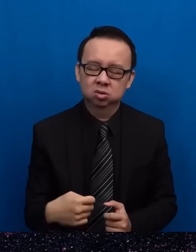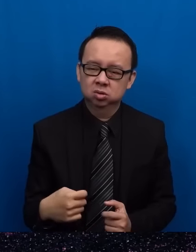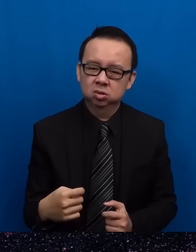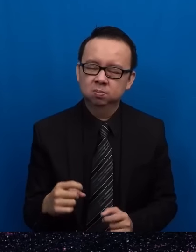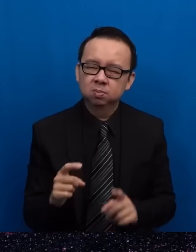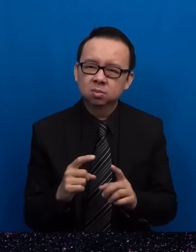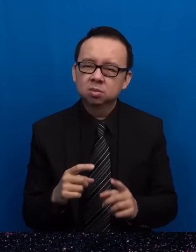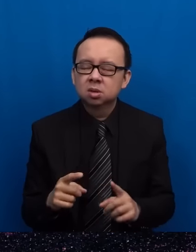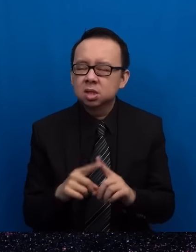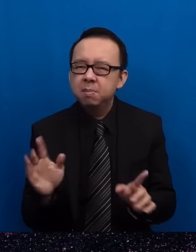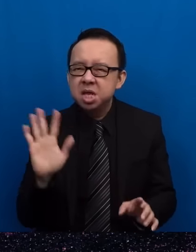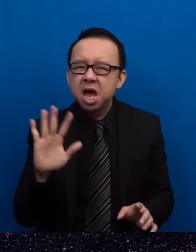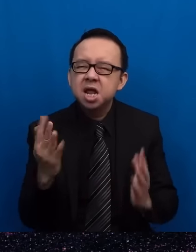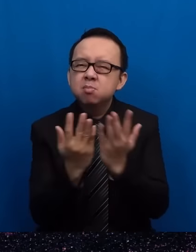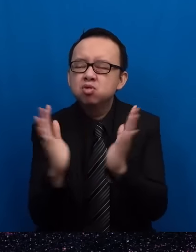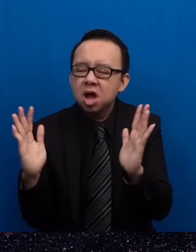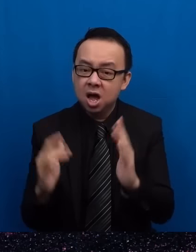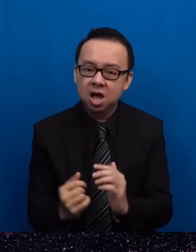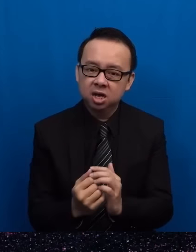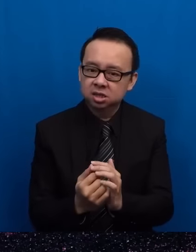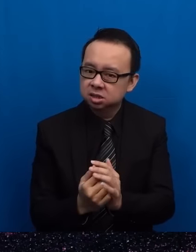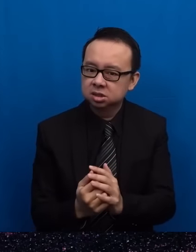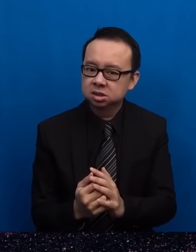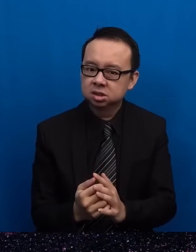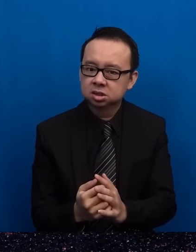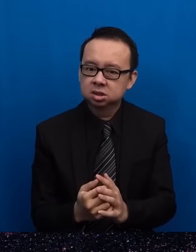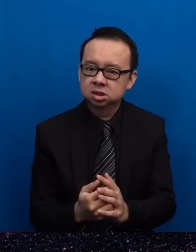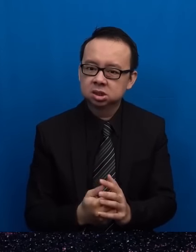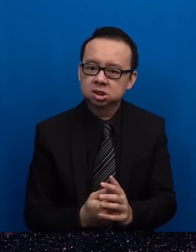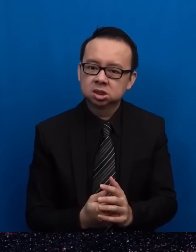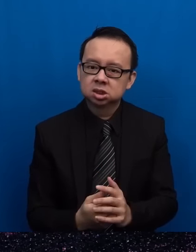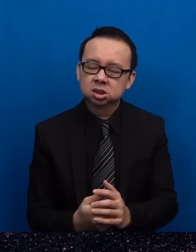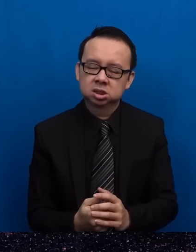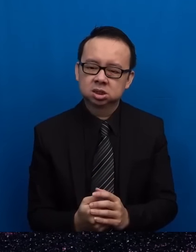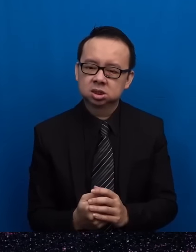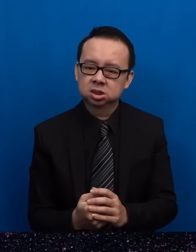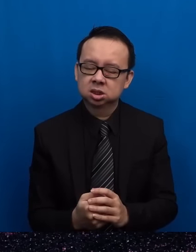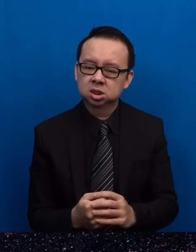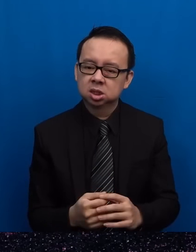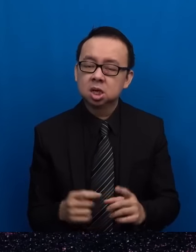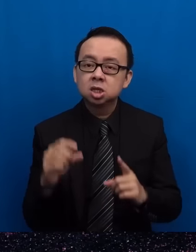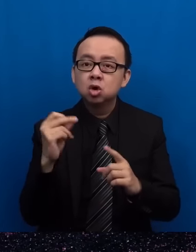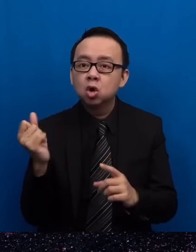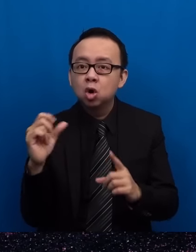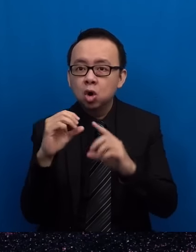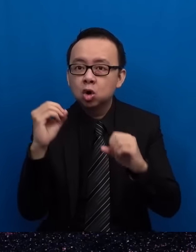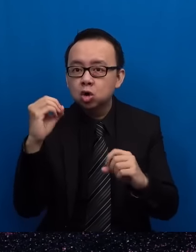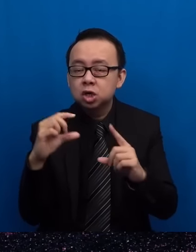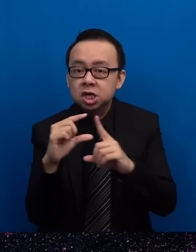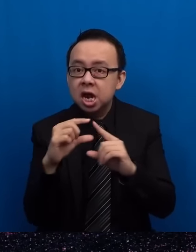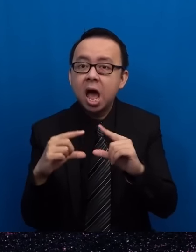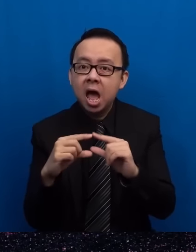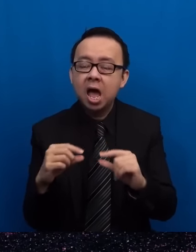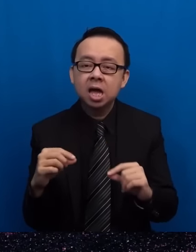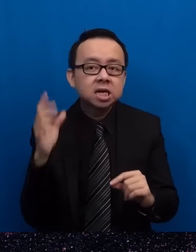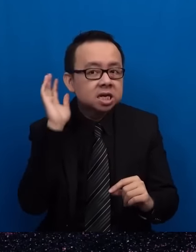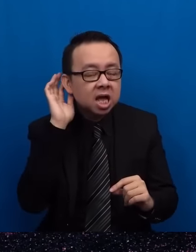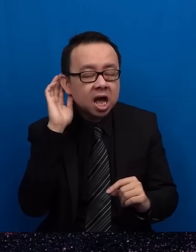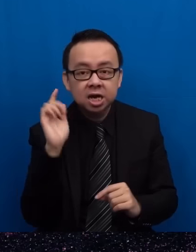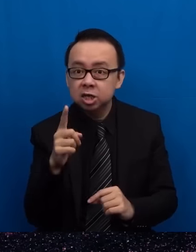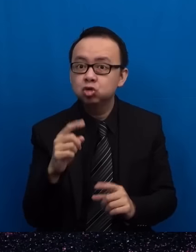nggak ada yang buka. Akhirnya sebelum dibuka Roda beritahu, Petrus, aku dengar suaranya Petrus, Bapak Petrus di depan pintu.